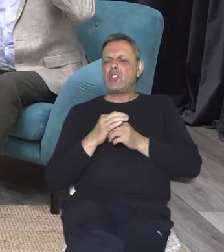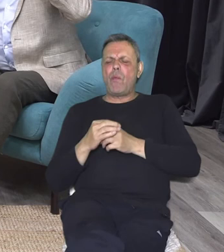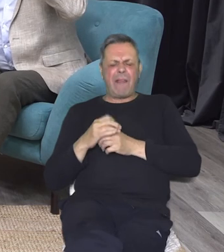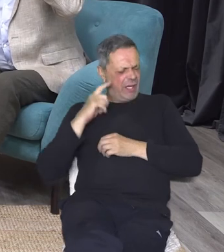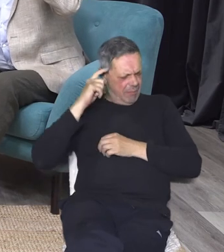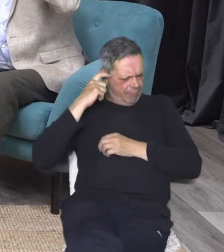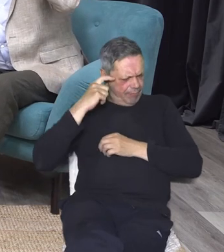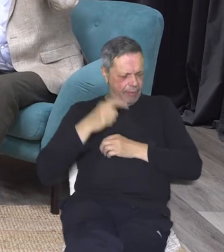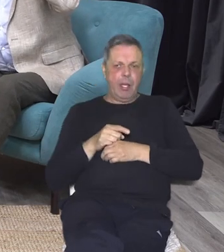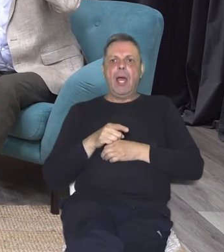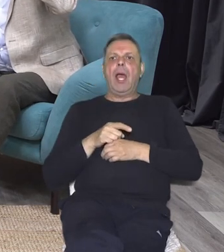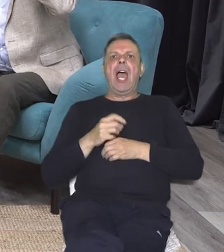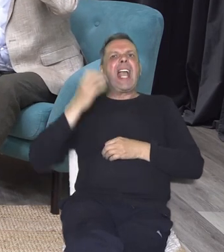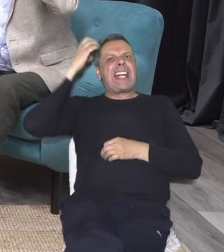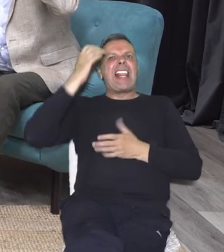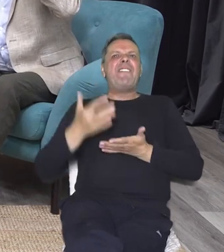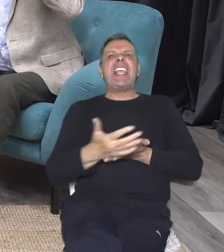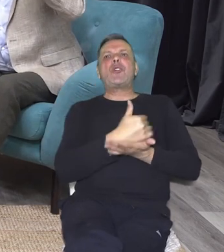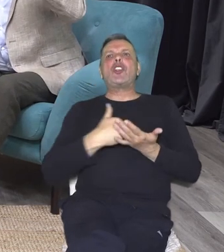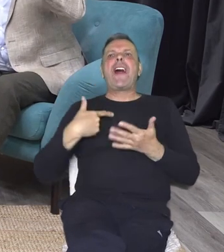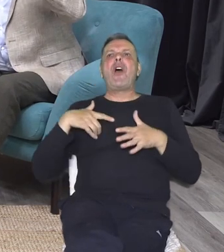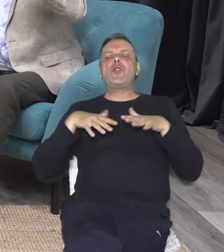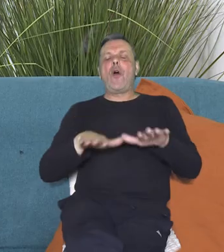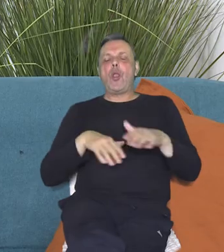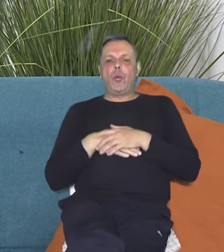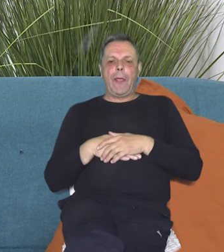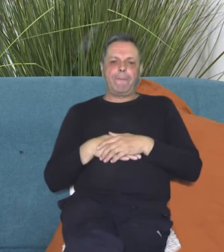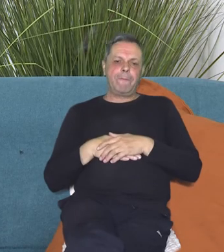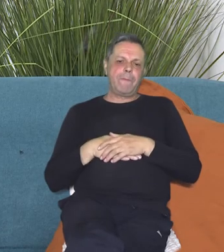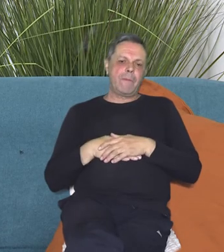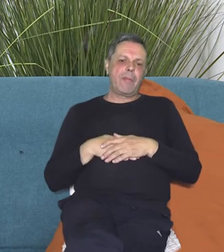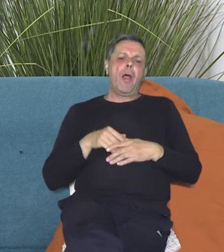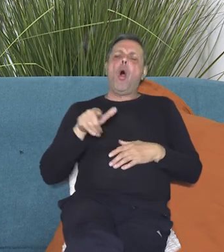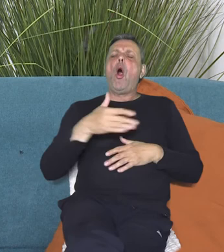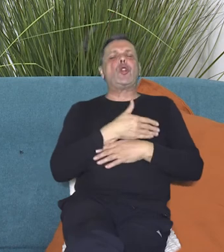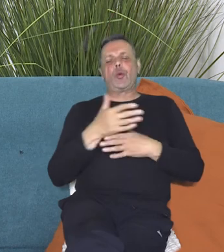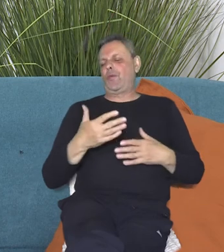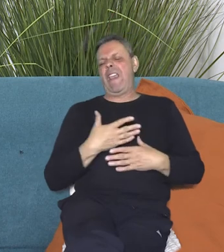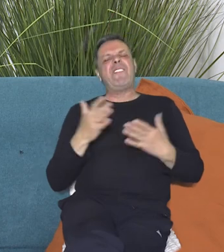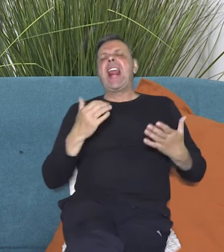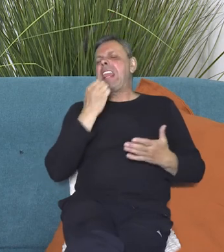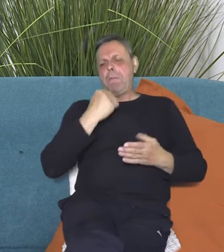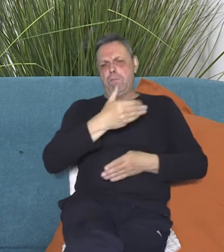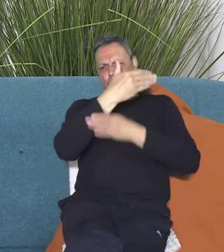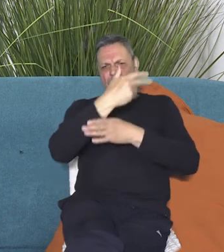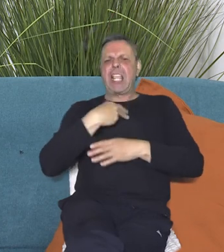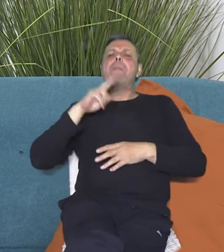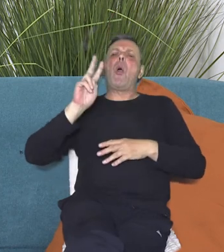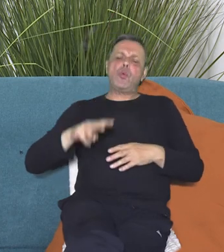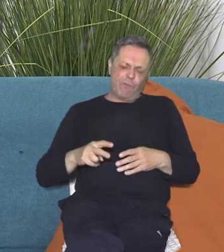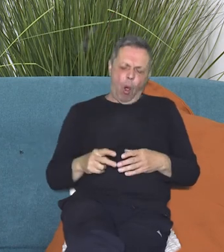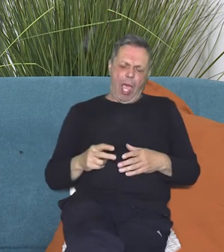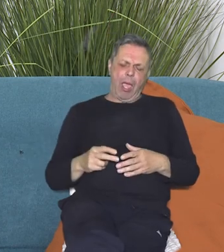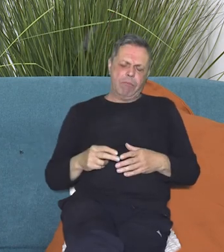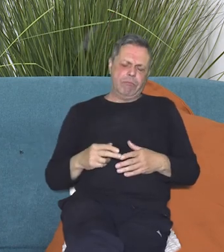meni stalno se vrti onaj crvić u glavi da oni iskorištavaju, iako su oni veliki poduzetnici. Da, svi oni su svi veliki poduzetnici da. I zapravo imaju i neke